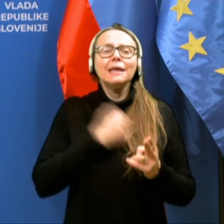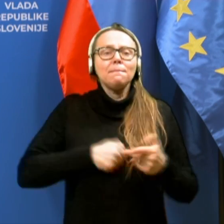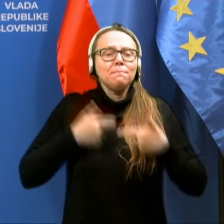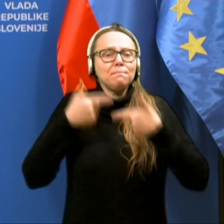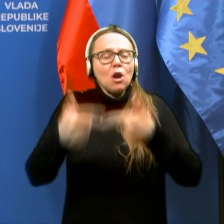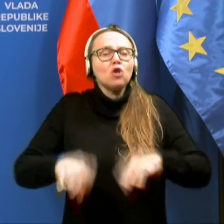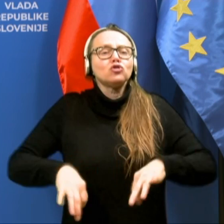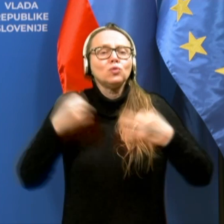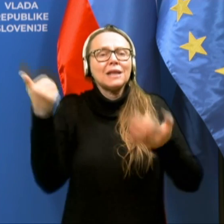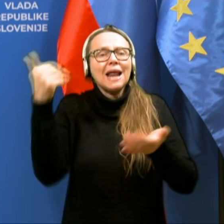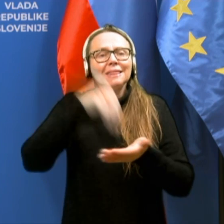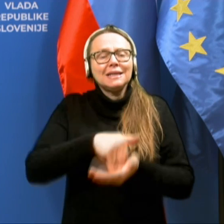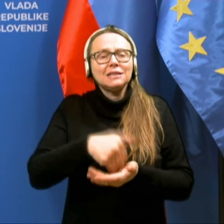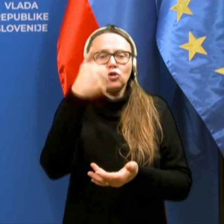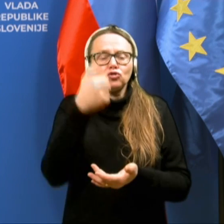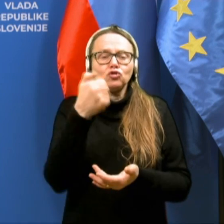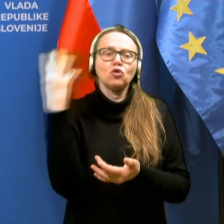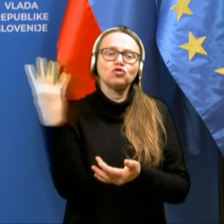hospitaliziranih zjutraj